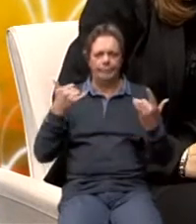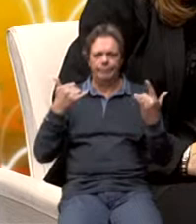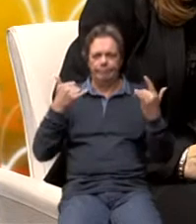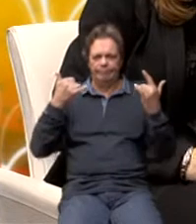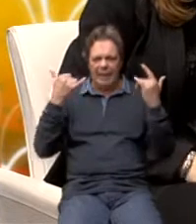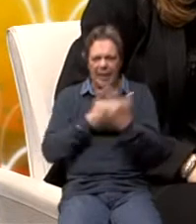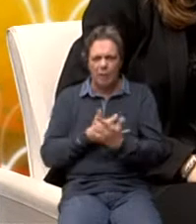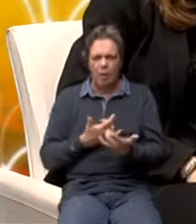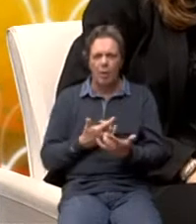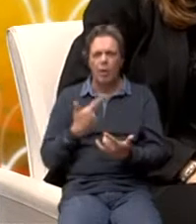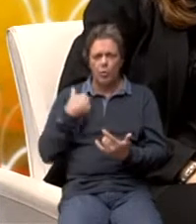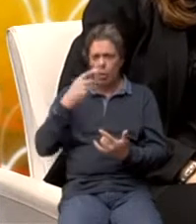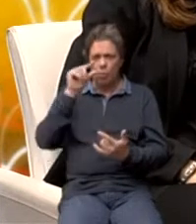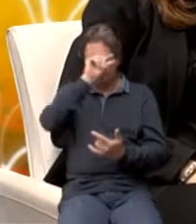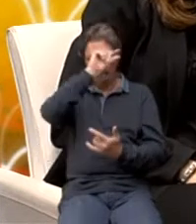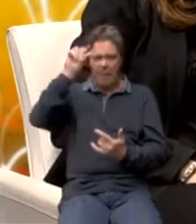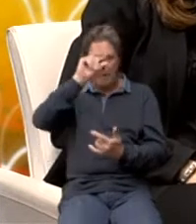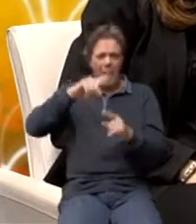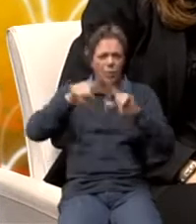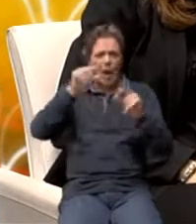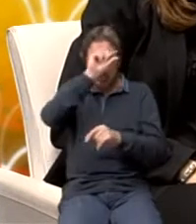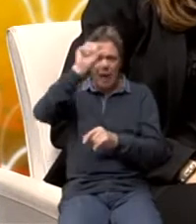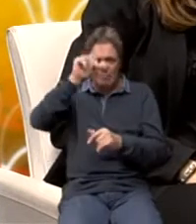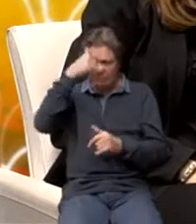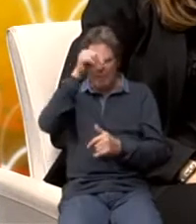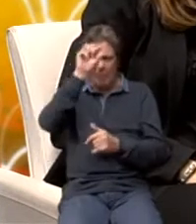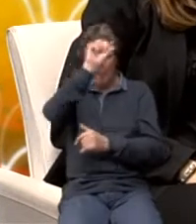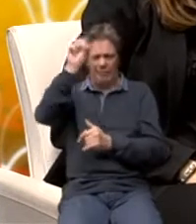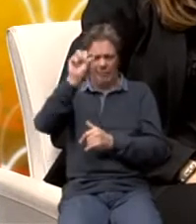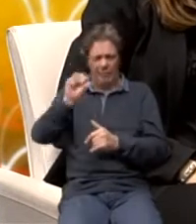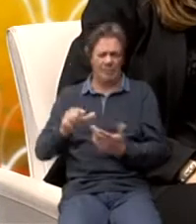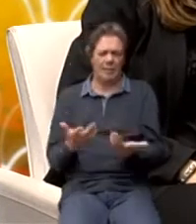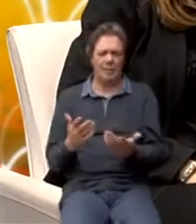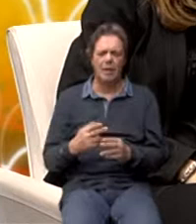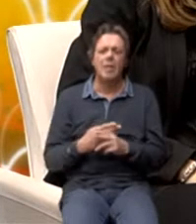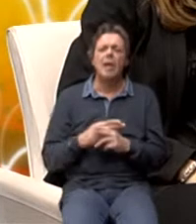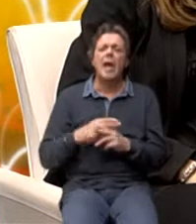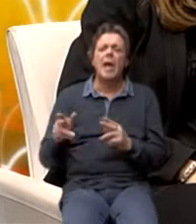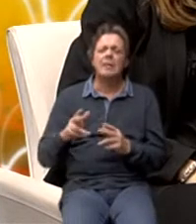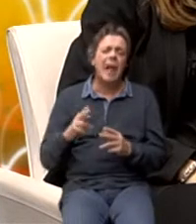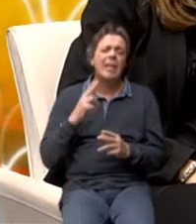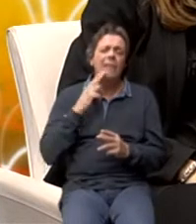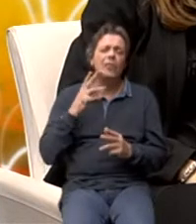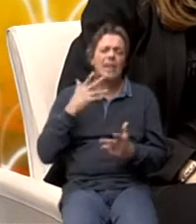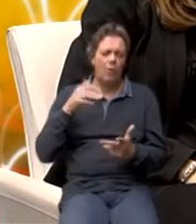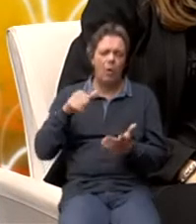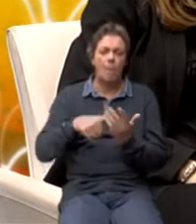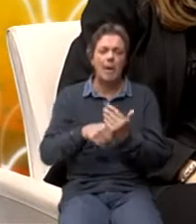su... Pojmovi. To pojmovi su drugačiji. Dakle, sigurno ekstra djevičanstvo maslinovo ulje, ako je